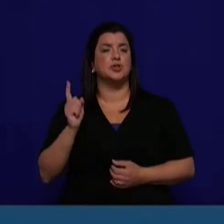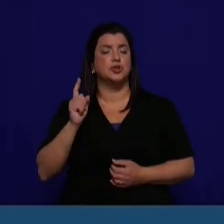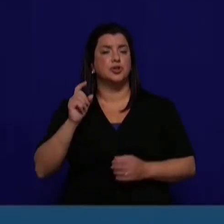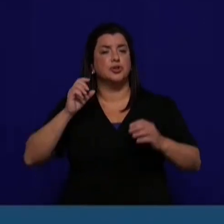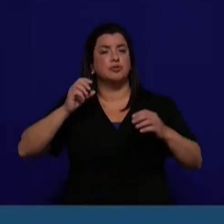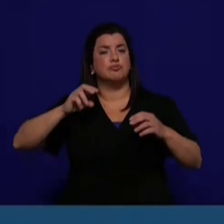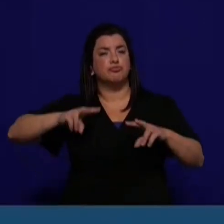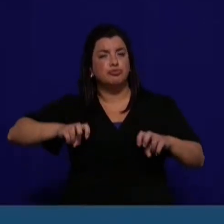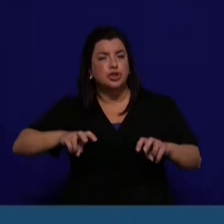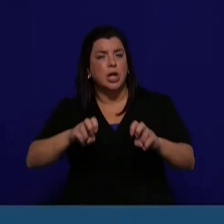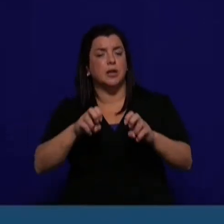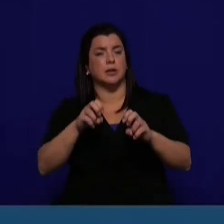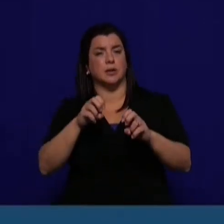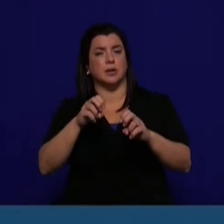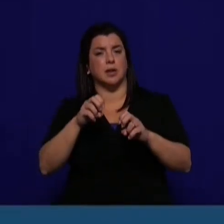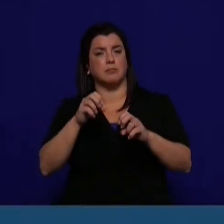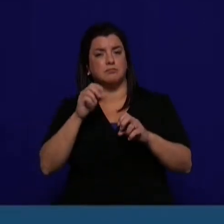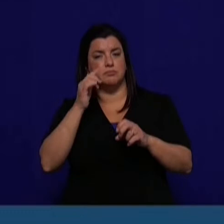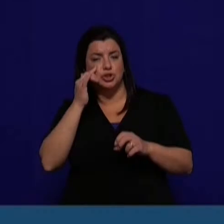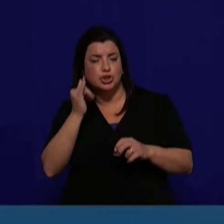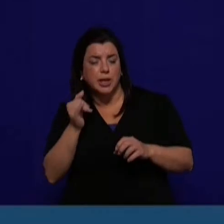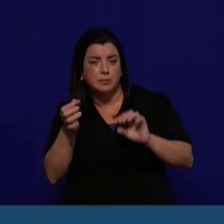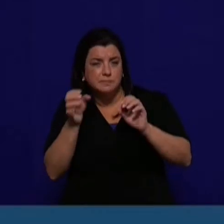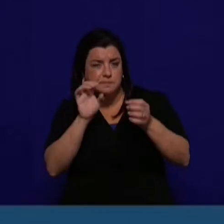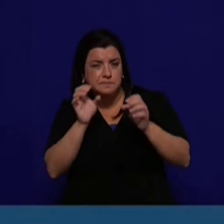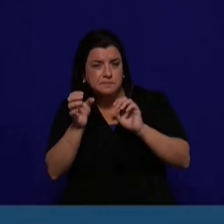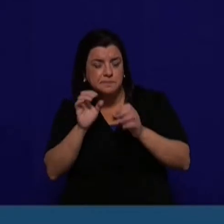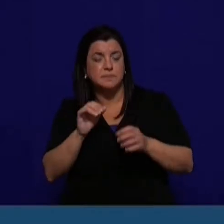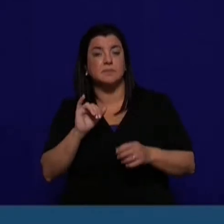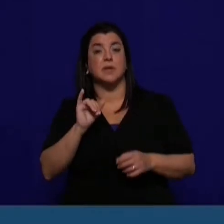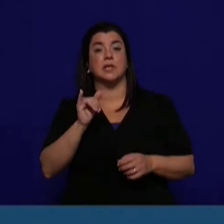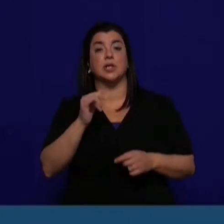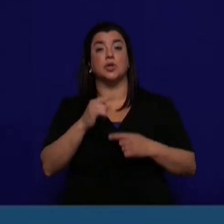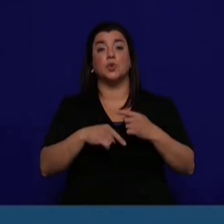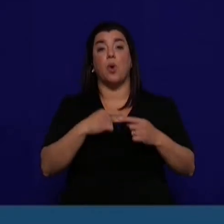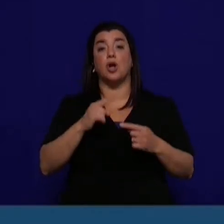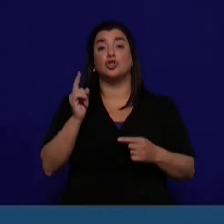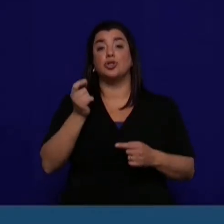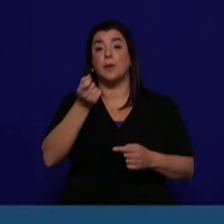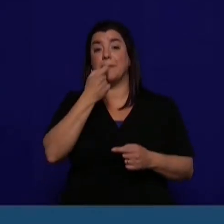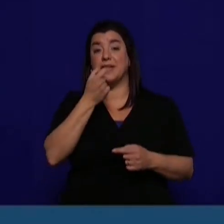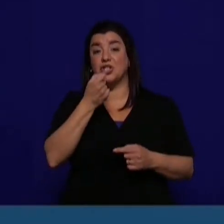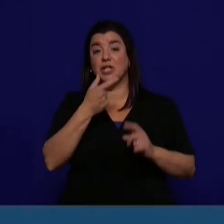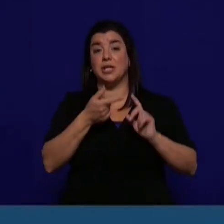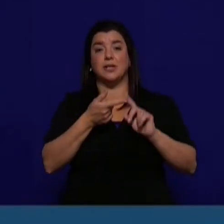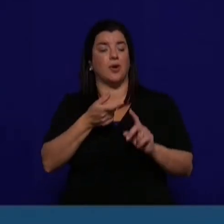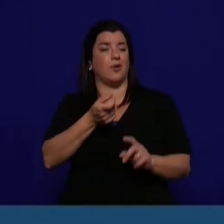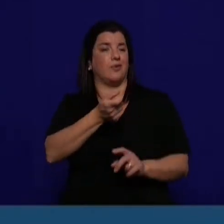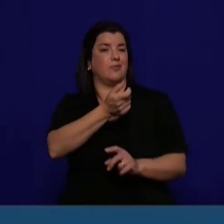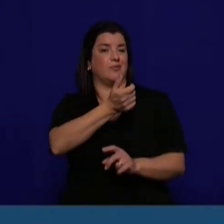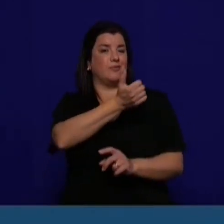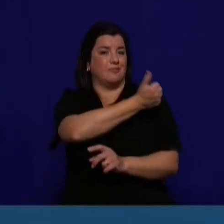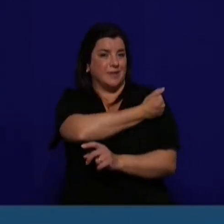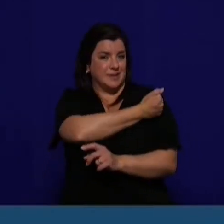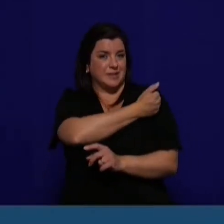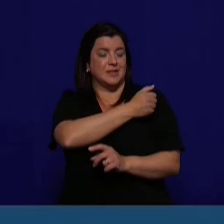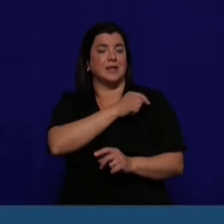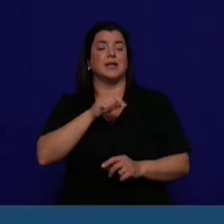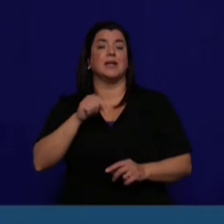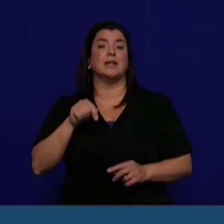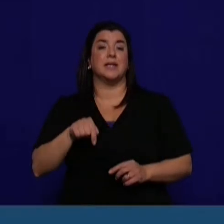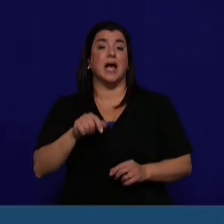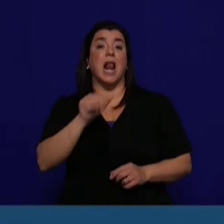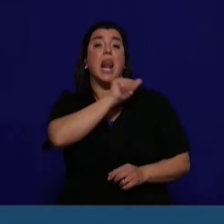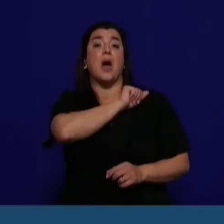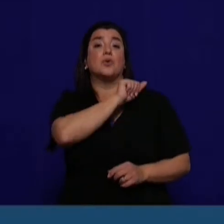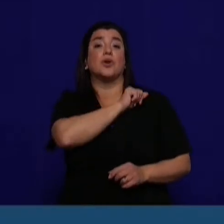side effects li jistgħu joħorġu minn mediċini inkluż ukoll il-vaccines, il-Medicines Authority tkun qiegħda